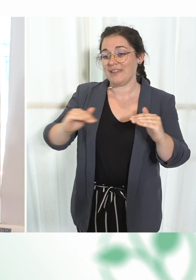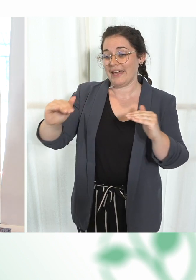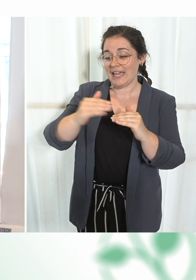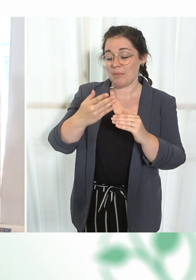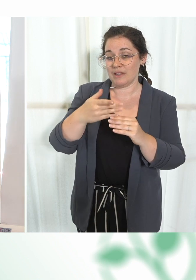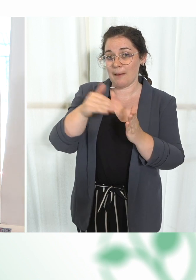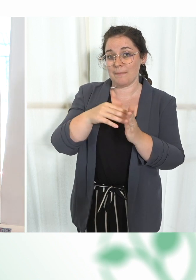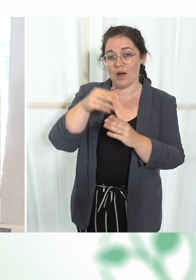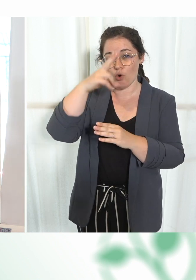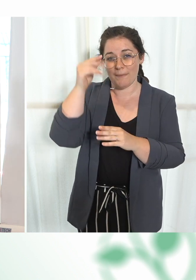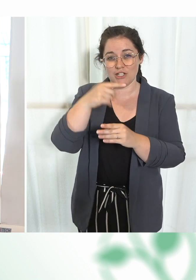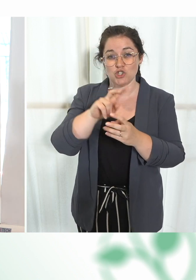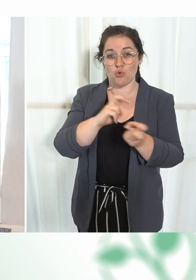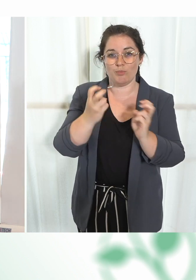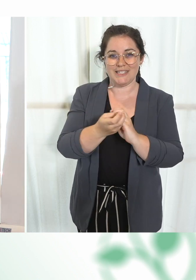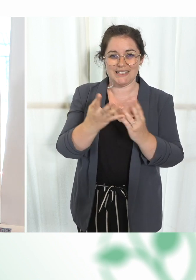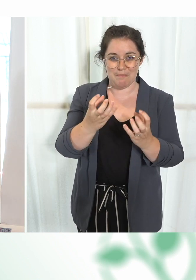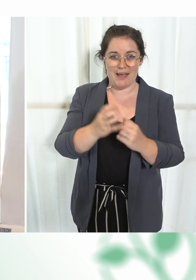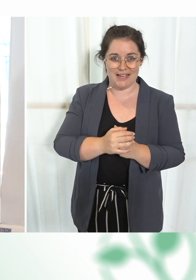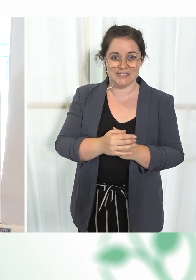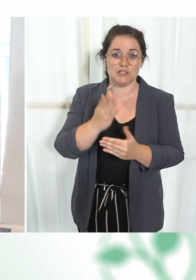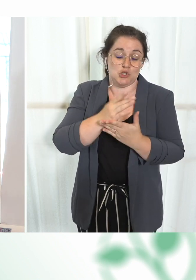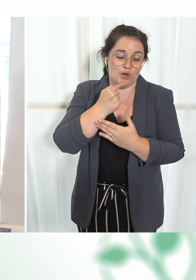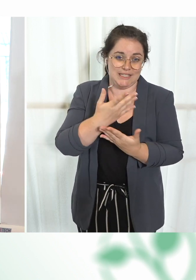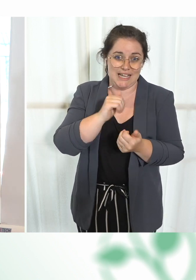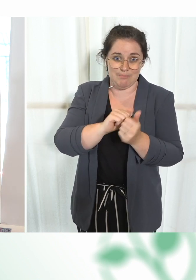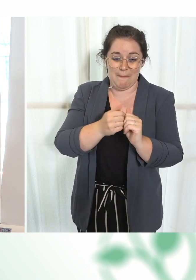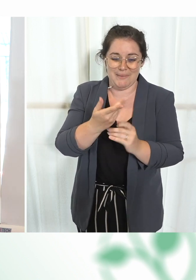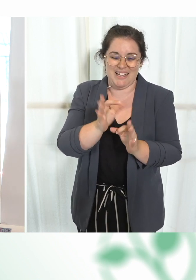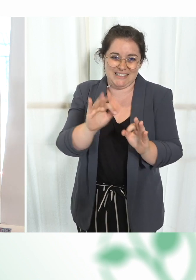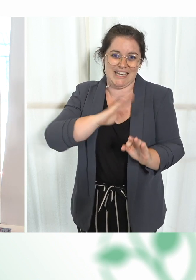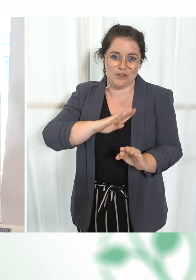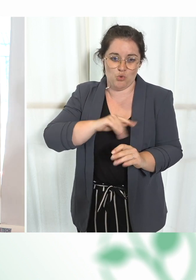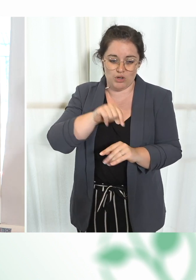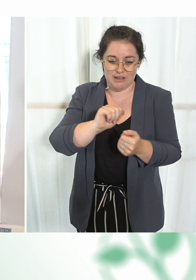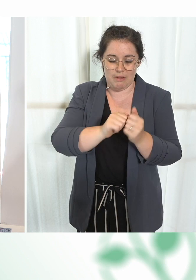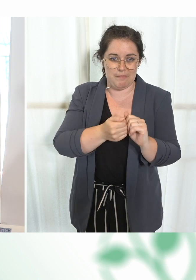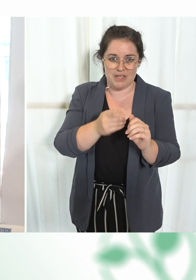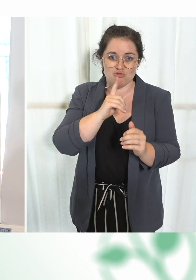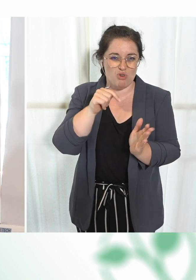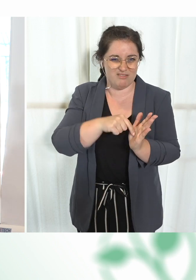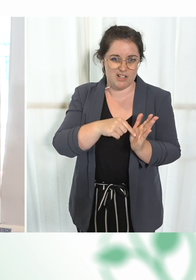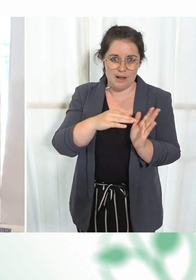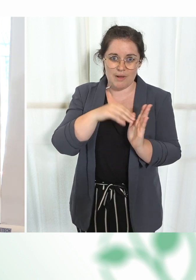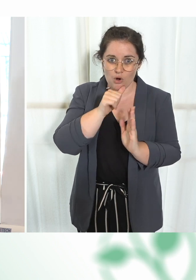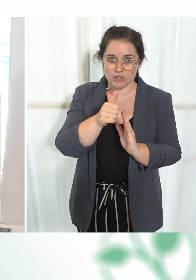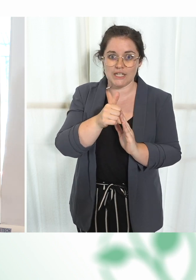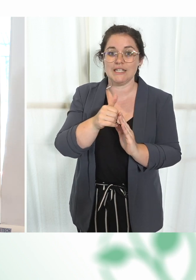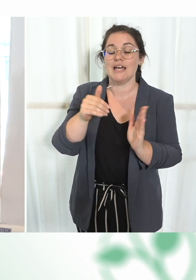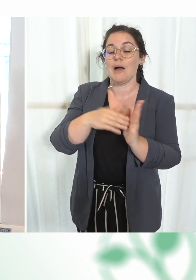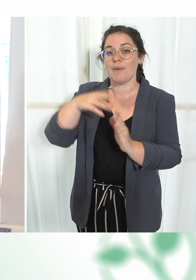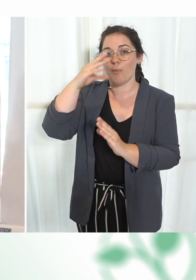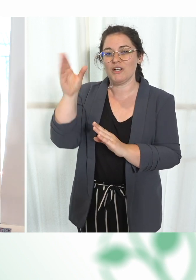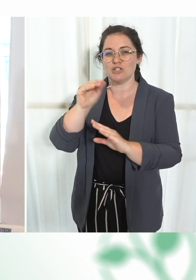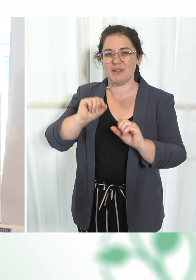Praxis umsetzen, weil wie schon erwähnt, Papier ist geduldig. Und man, sage ich, mein Tipp ist so, gehen wir mit Menschen mit Leidenschaft, also Menschen, die